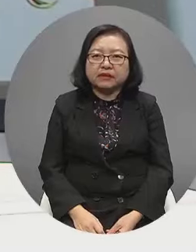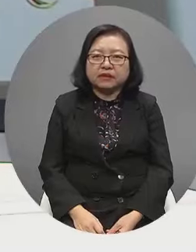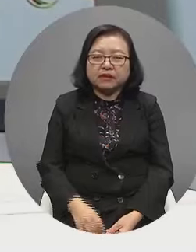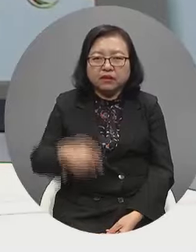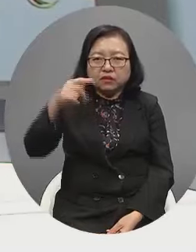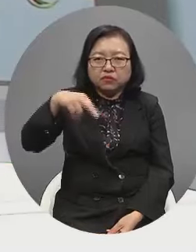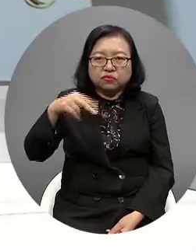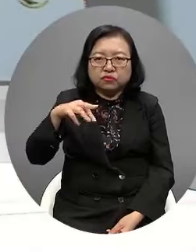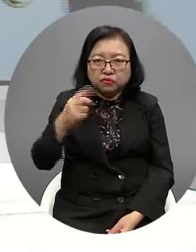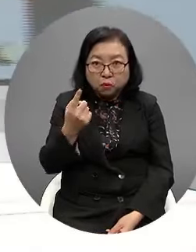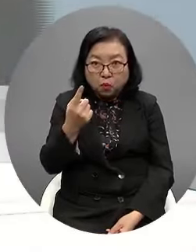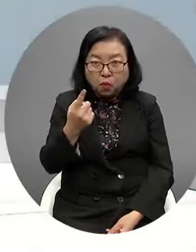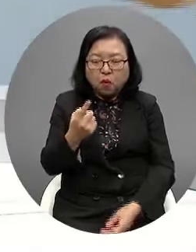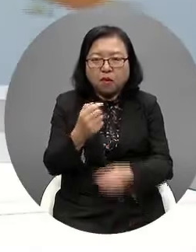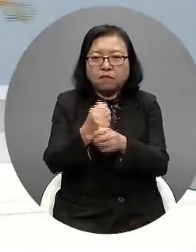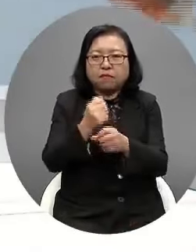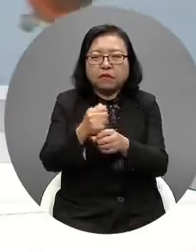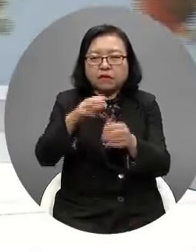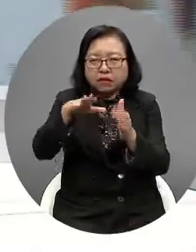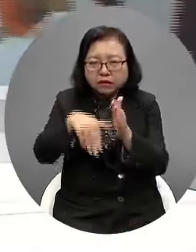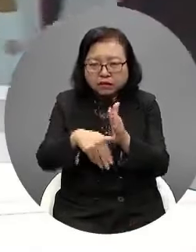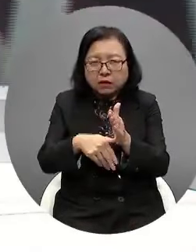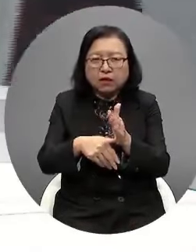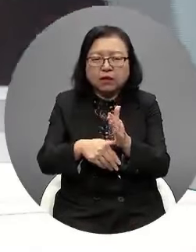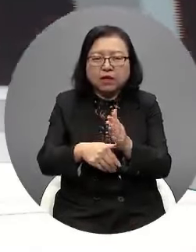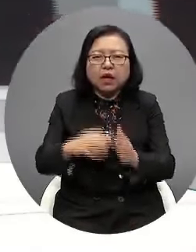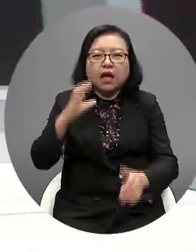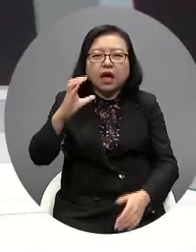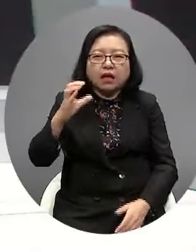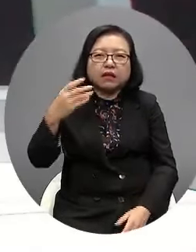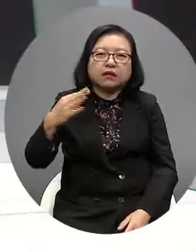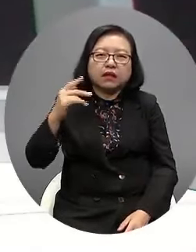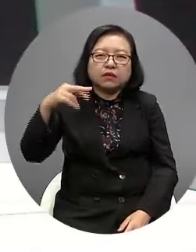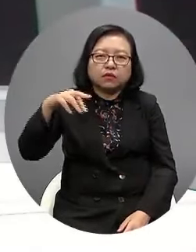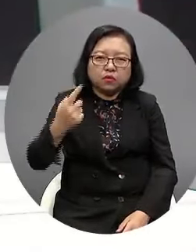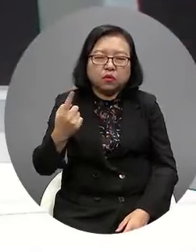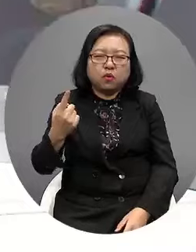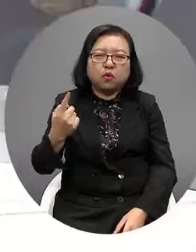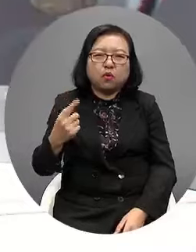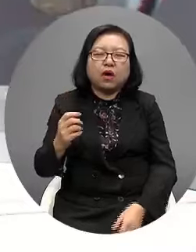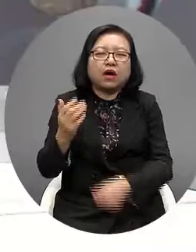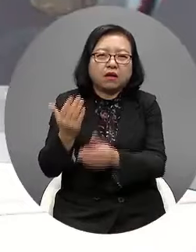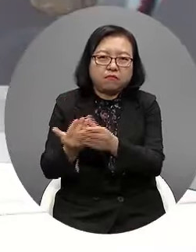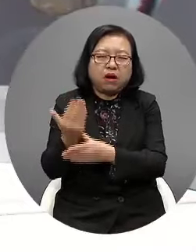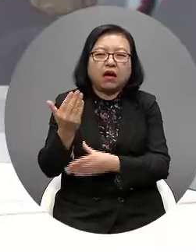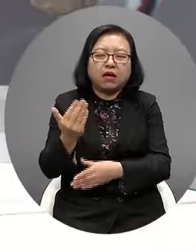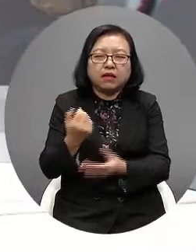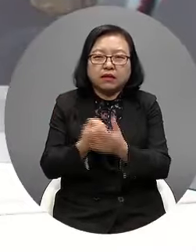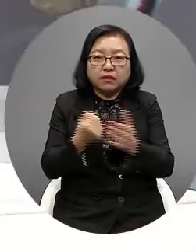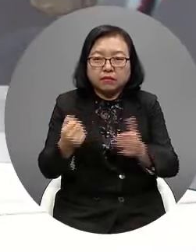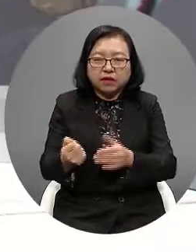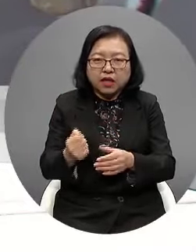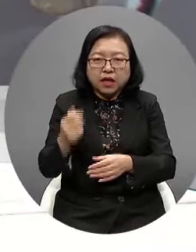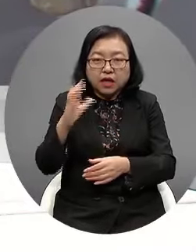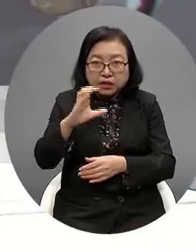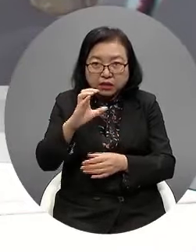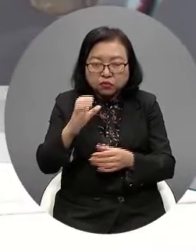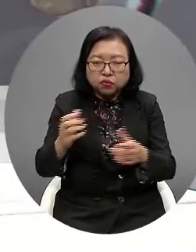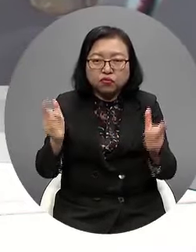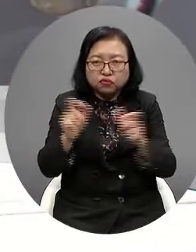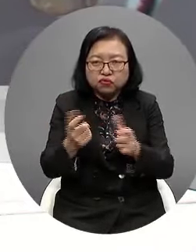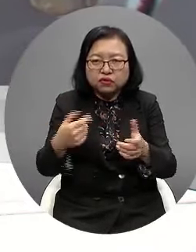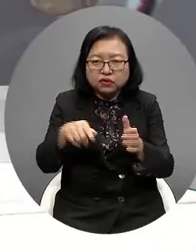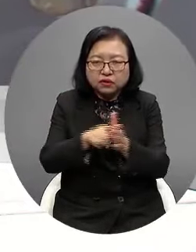수소 에너지를 추출하는 과정에서도 적지 않은 탄소가 발생합니다. 그래서 탄소 발생을 최대한 줄인 이른바 그린 수소에